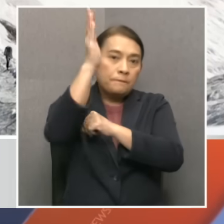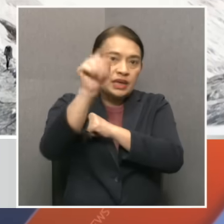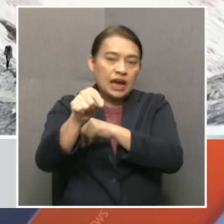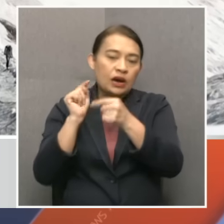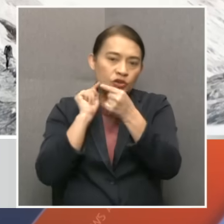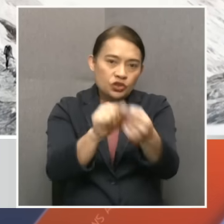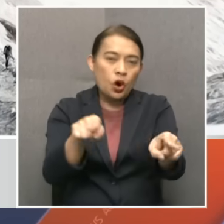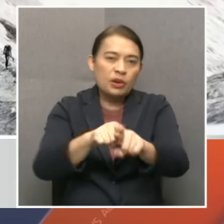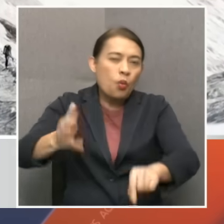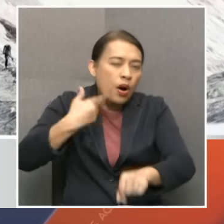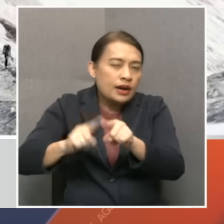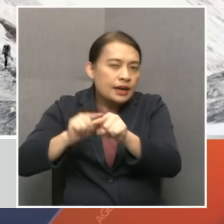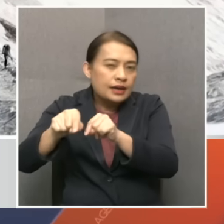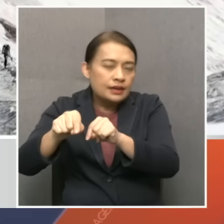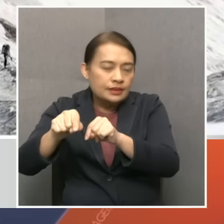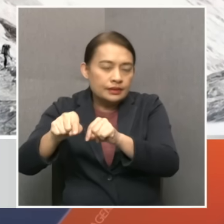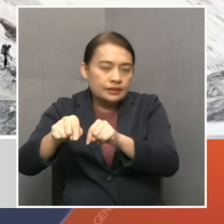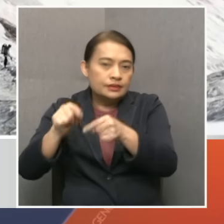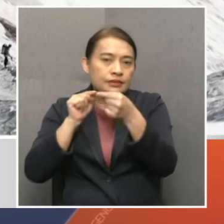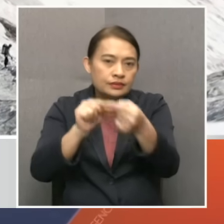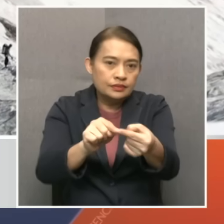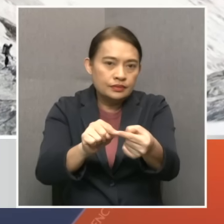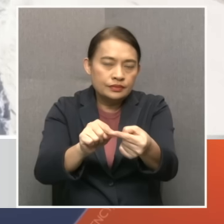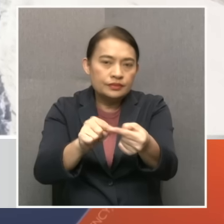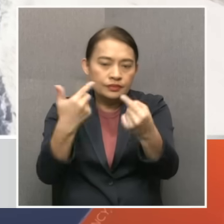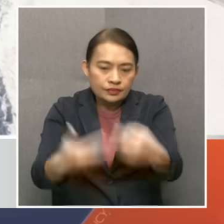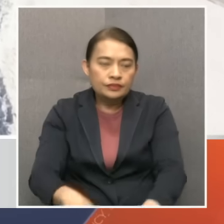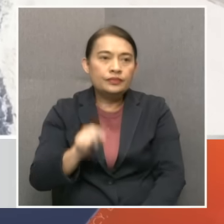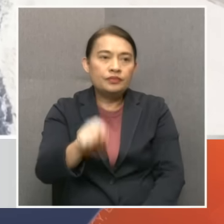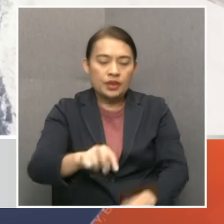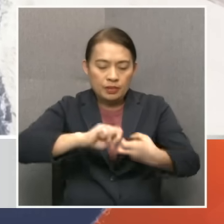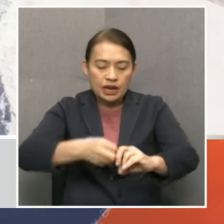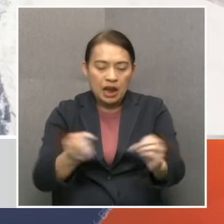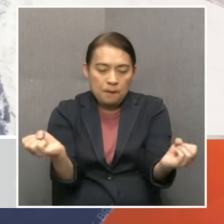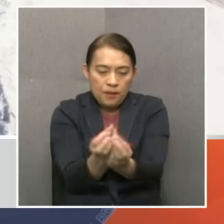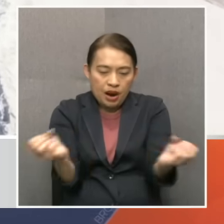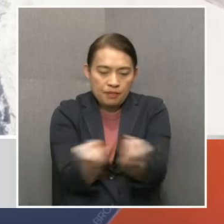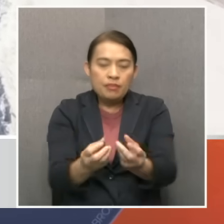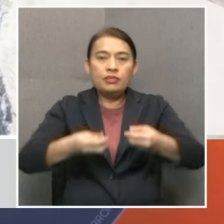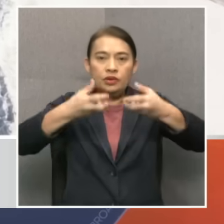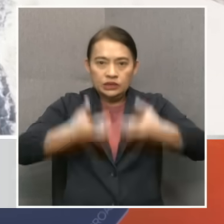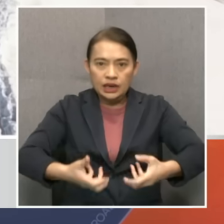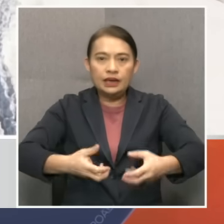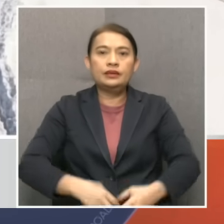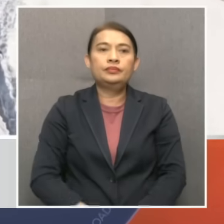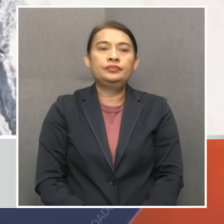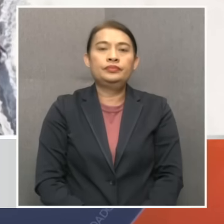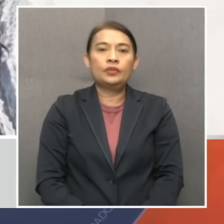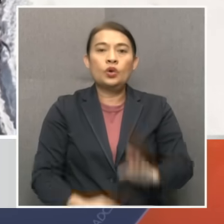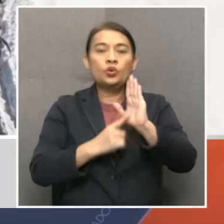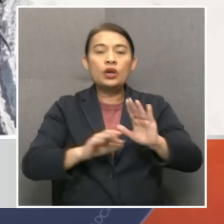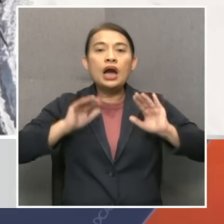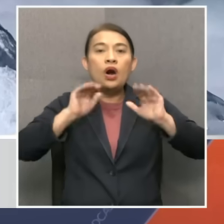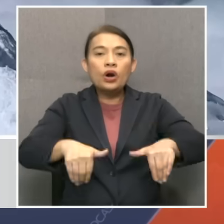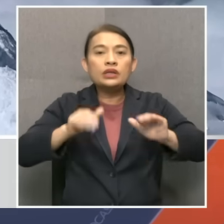ยเพราะฉะนั้นสถานการณ์ก็จะทำให้พื้นที่เหล่านั้นเนี่ยผลกระทบมันแรงขึ้นนะเช่นนะครับออสเตรเลียนะ